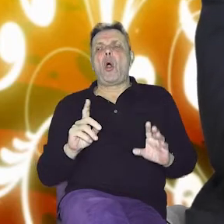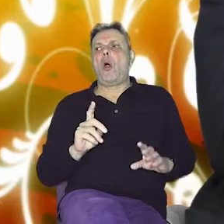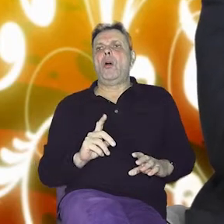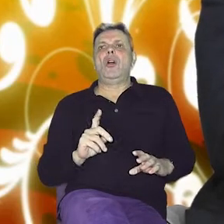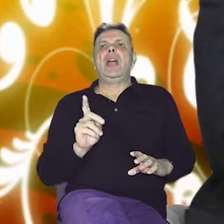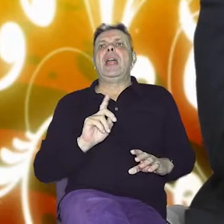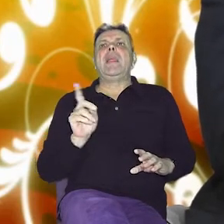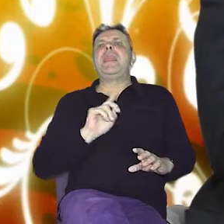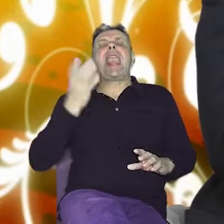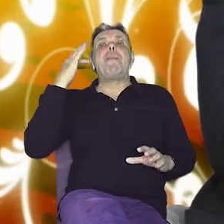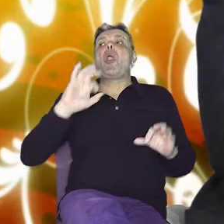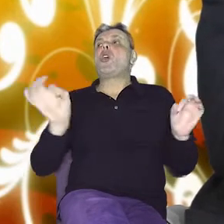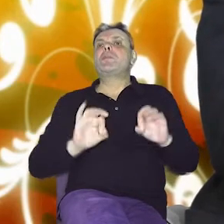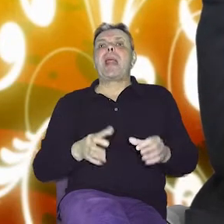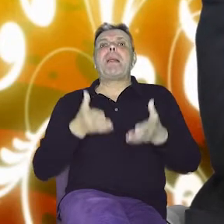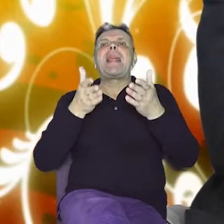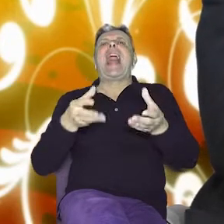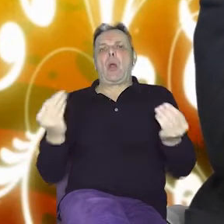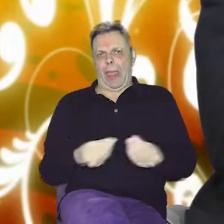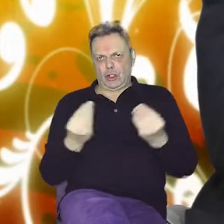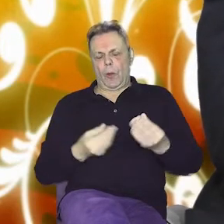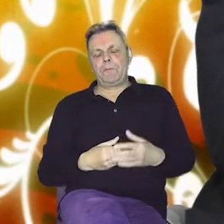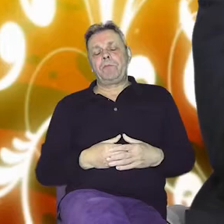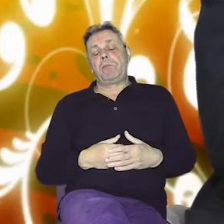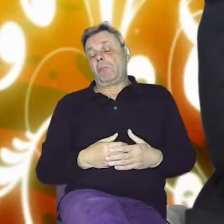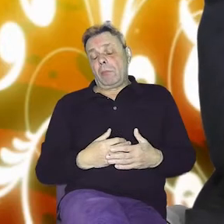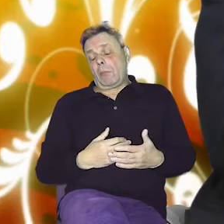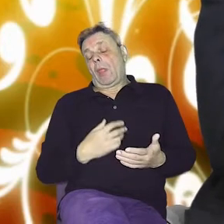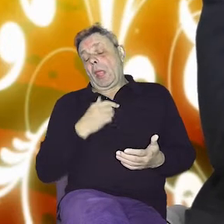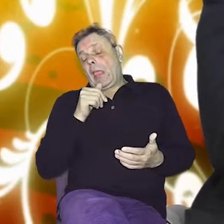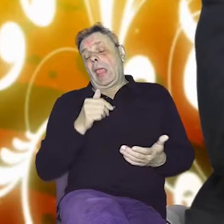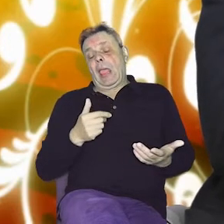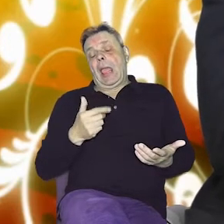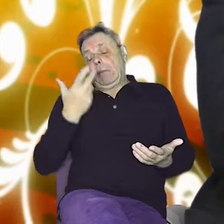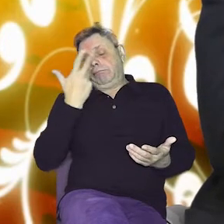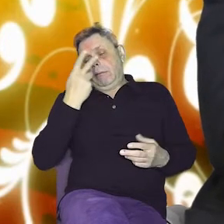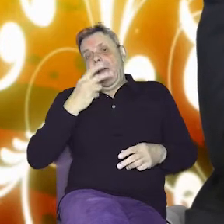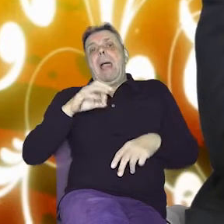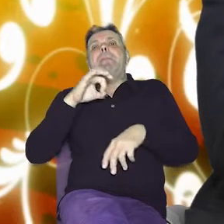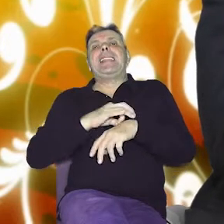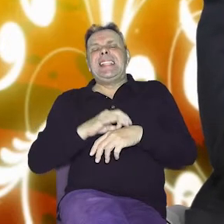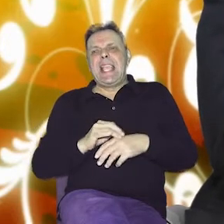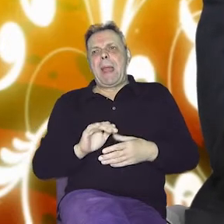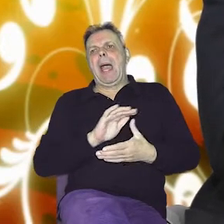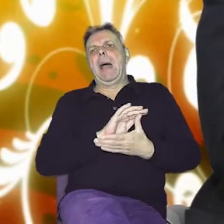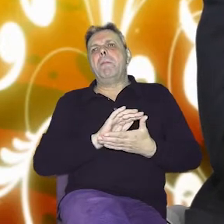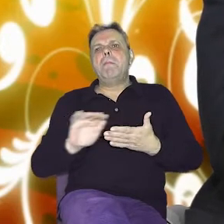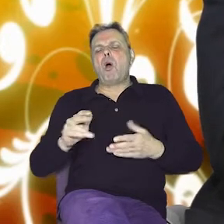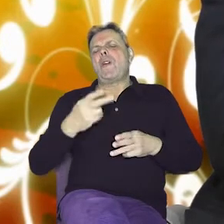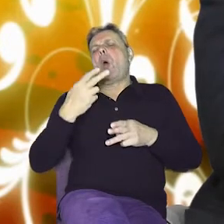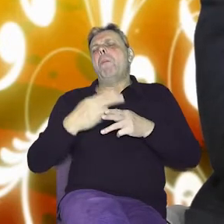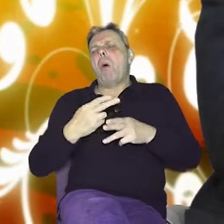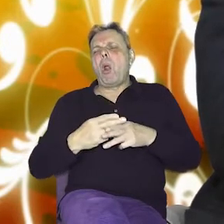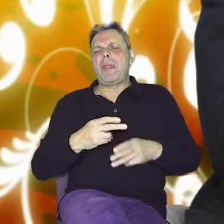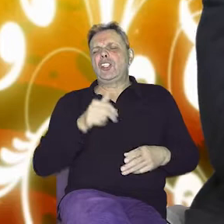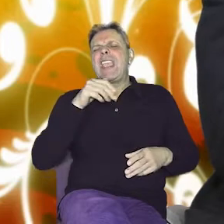nitko nigdje nije bio spreman na tako nešto. Ja? Iako je medicina, pogotovo recimo i bolnički,